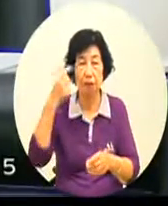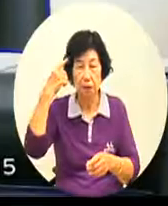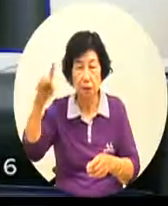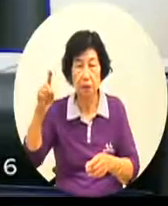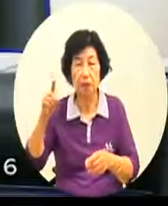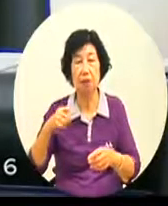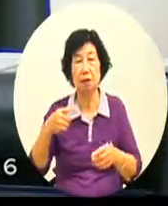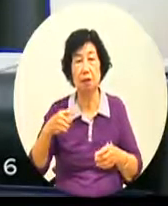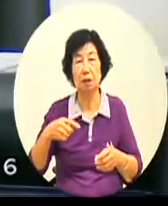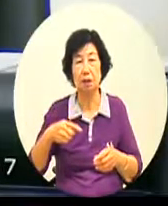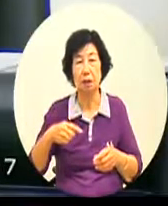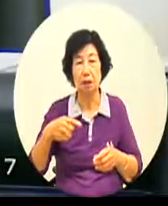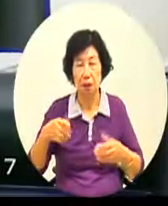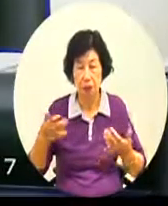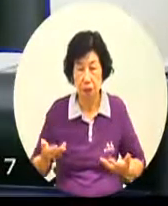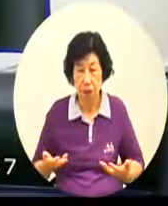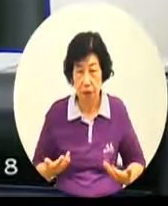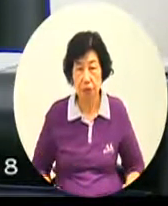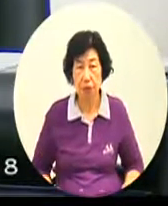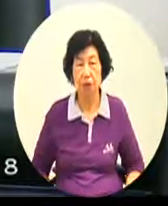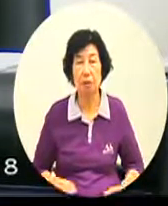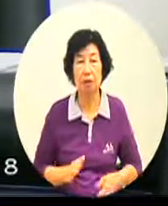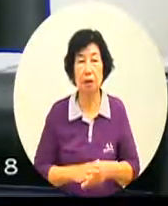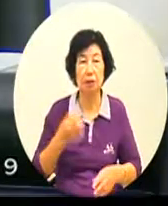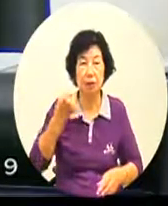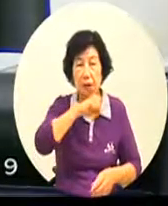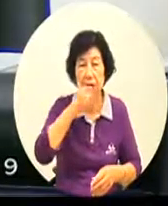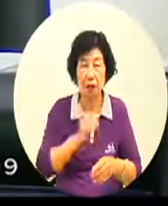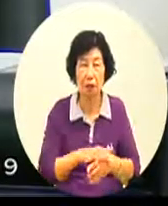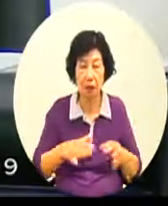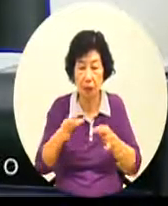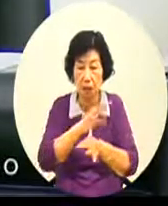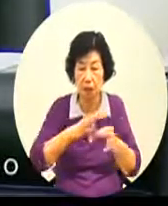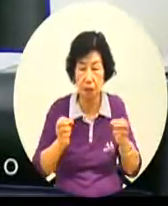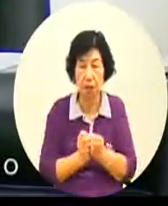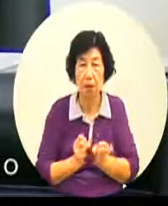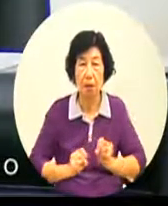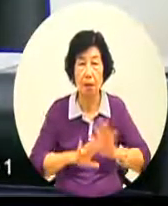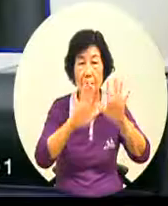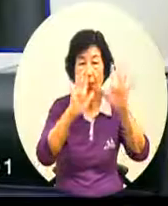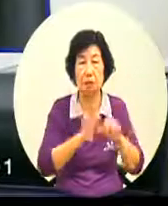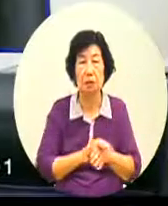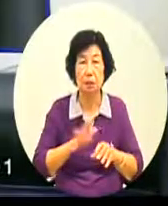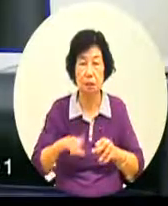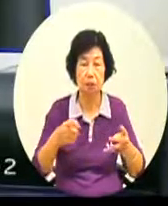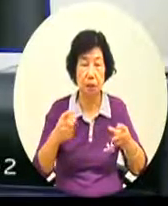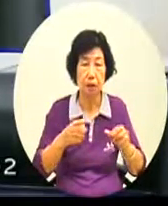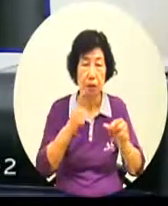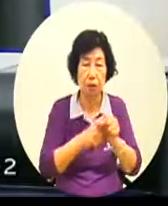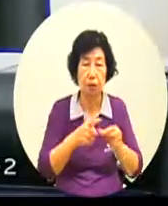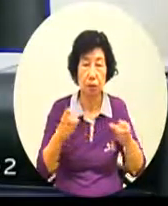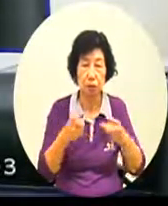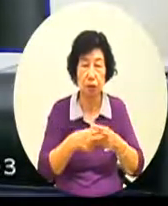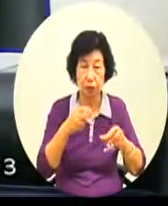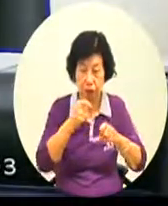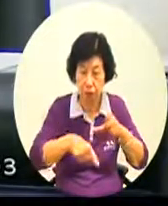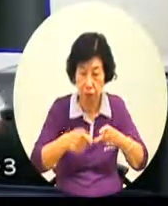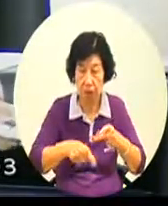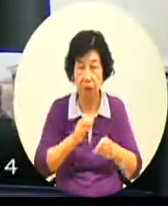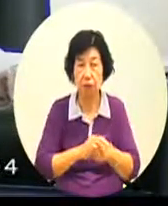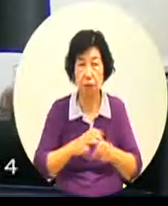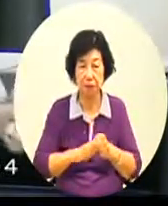因为其实台湾的经济要再继续的成长，因为我们都是中小企业，我们都不是大企业，然后这个我们也能够理解说这些